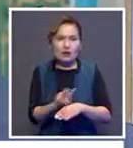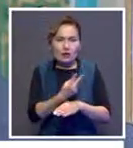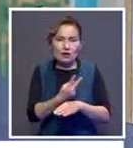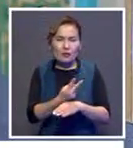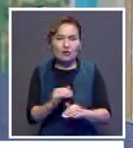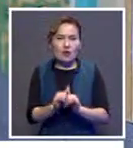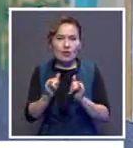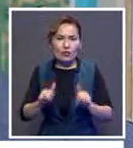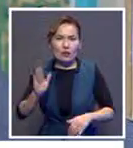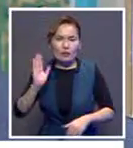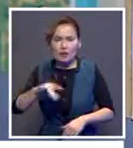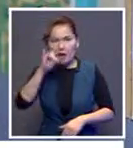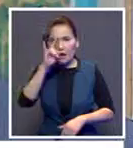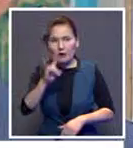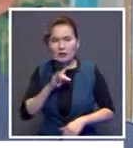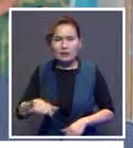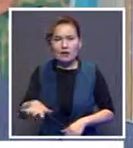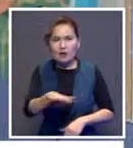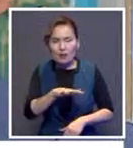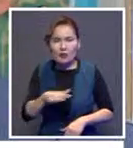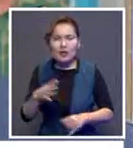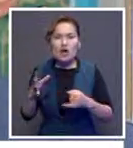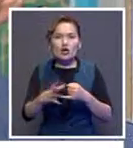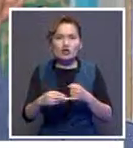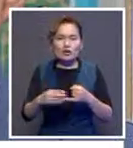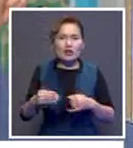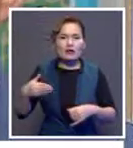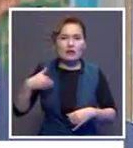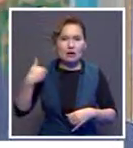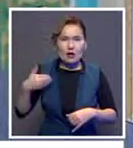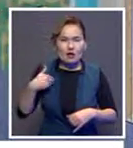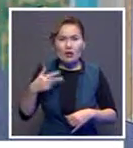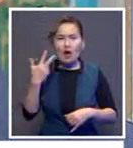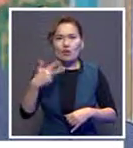есе көбейеді Қазақстанның. Ал енді тыңайтқыштың жаңа мөлшері